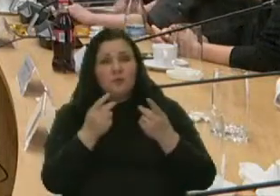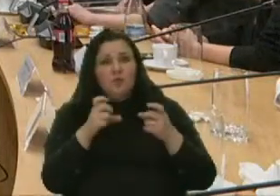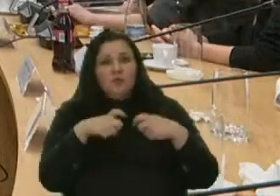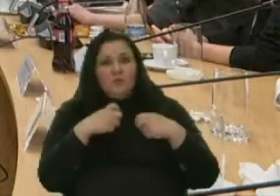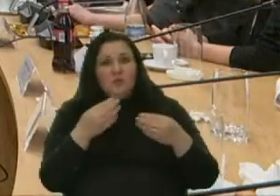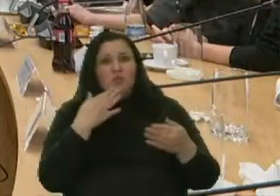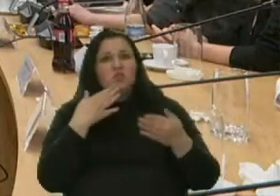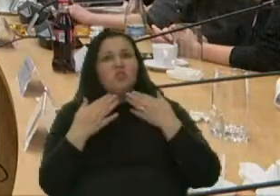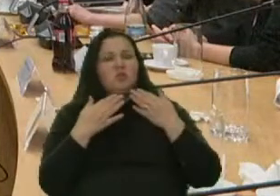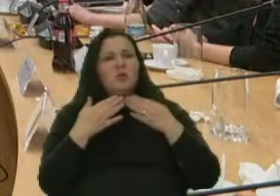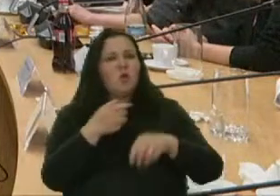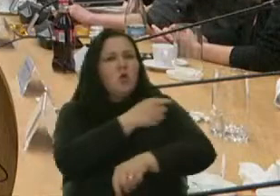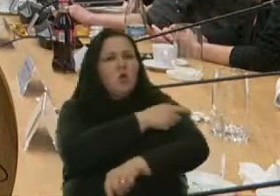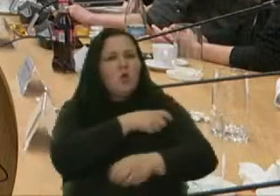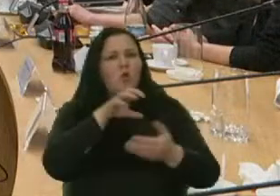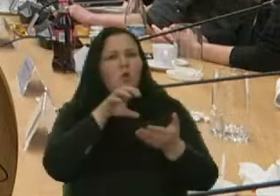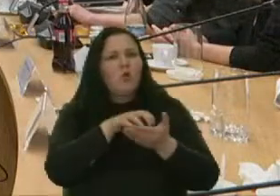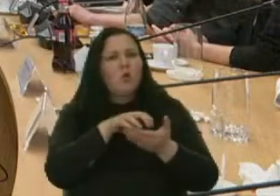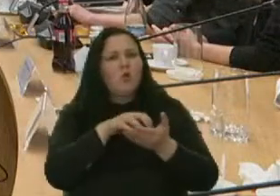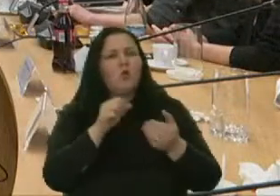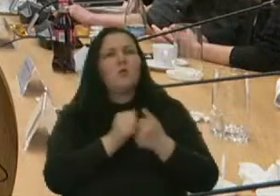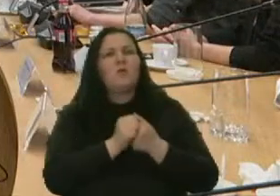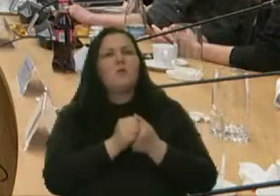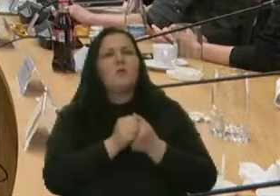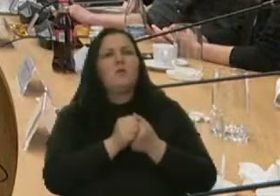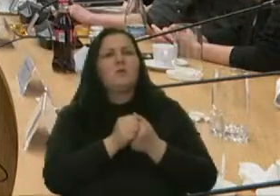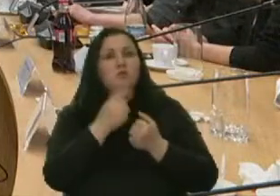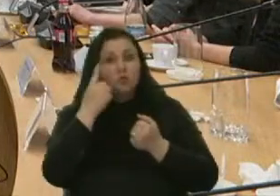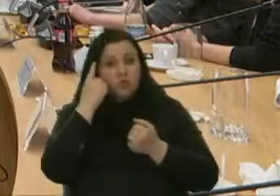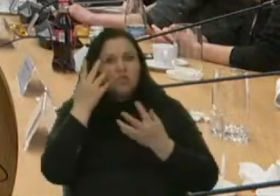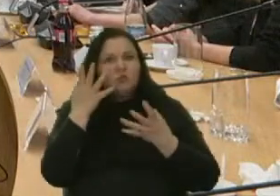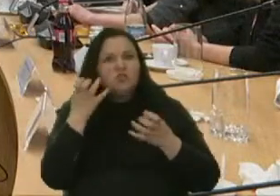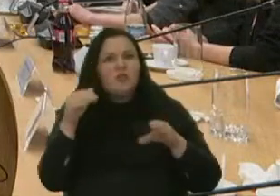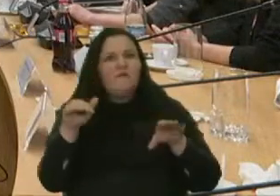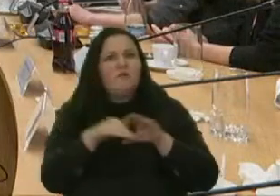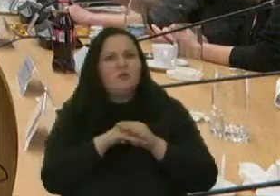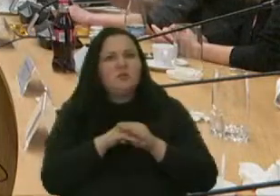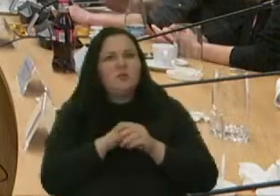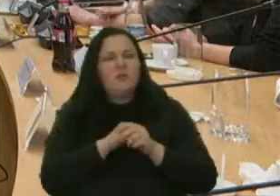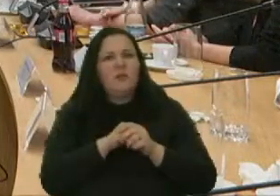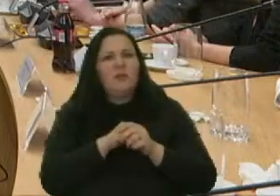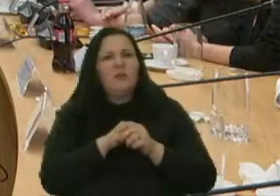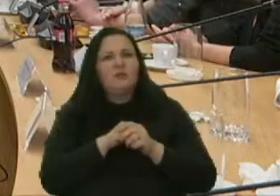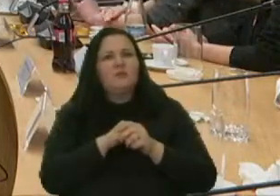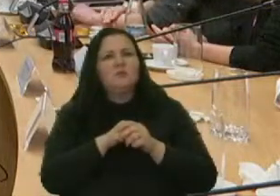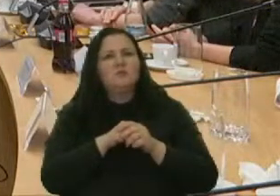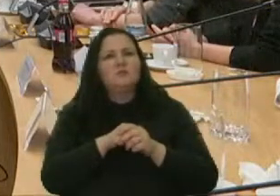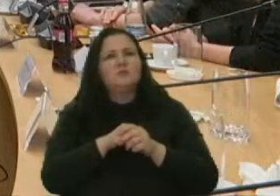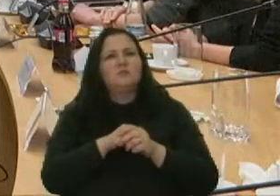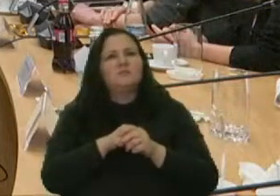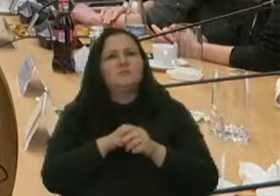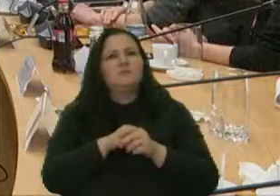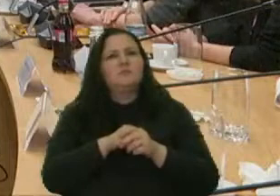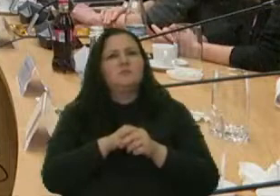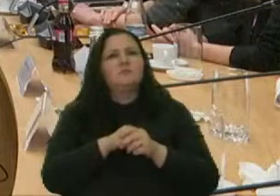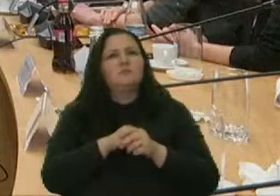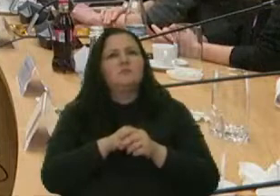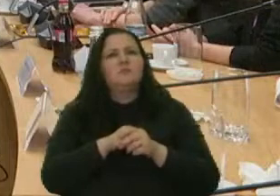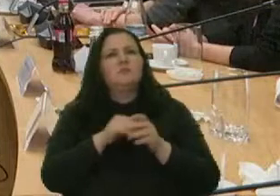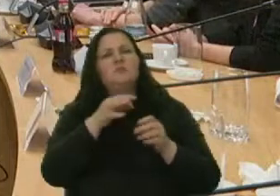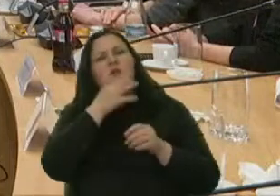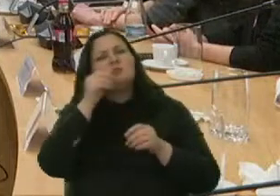Local și am impresia că în momentul în care dăm un vot știm pe ce dăm votul ce nu ați înțeles că vă explic vă rog să mă întrebați explicată